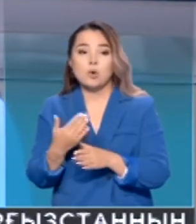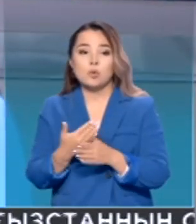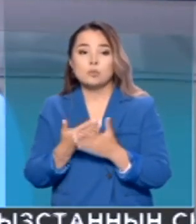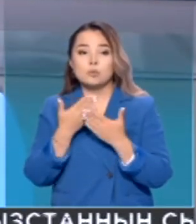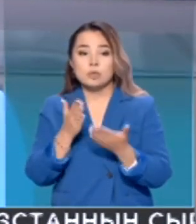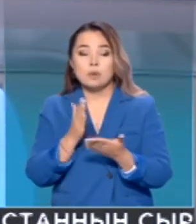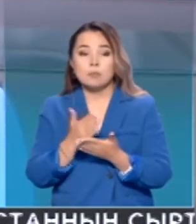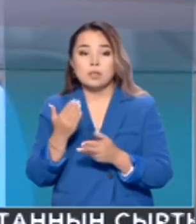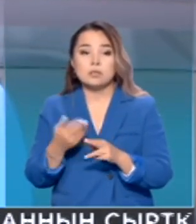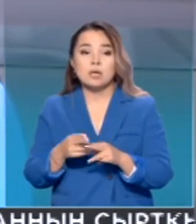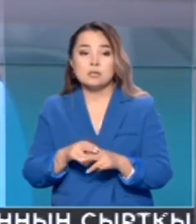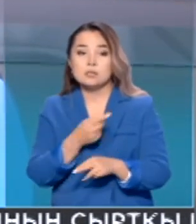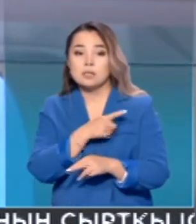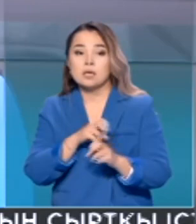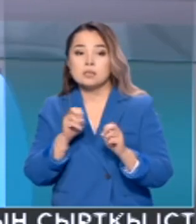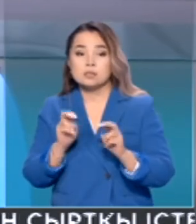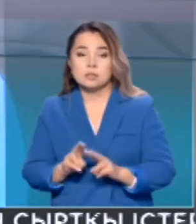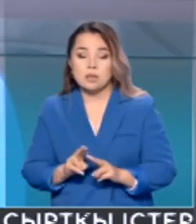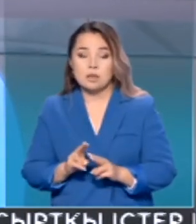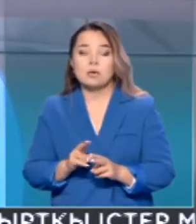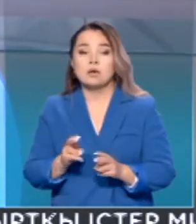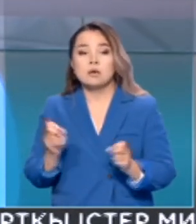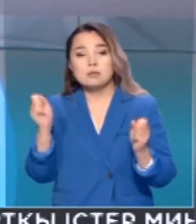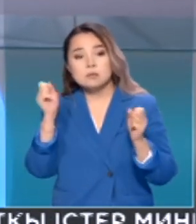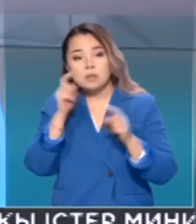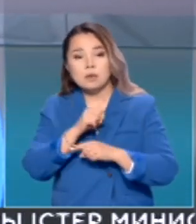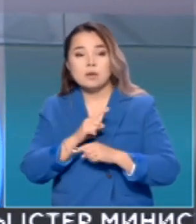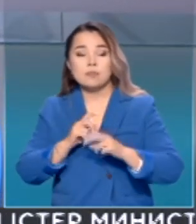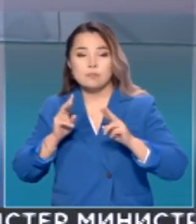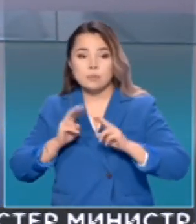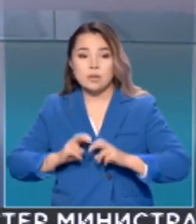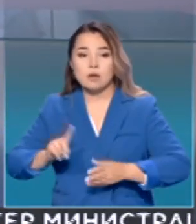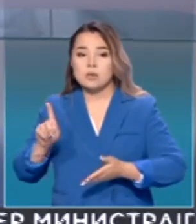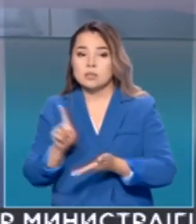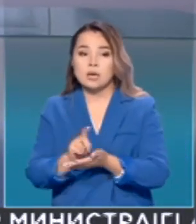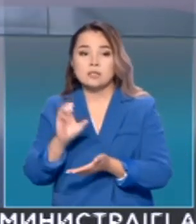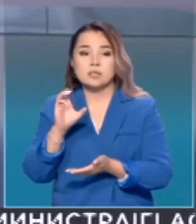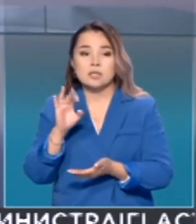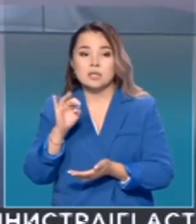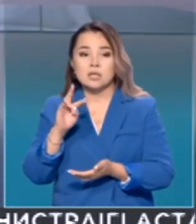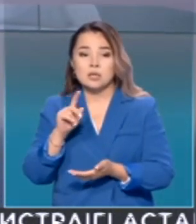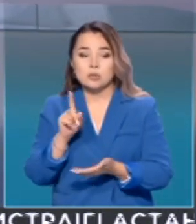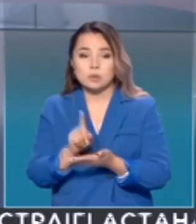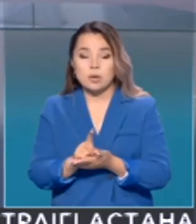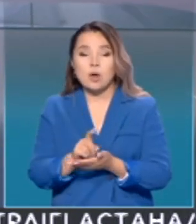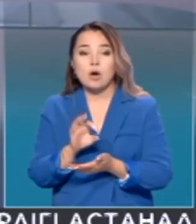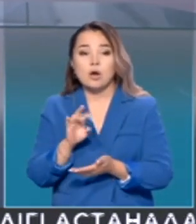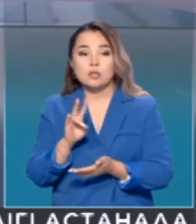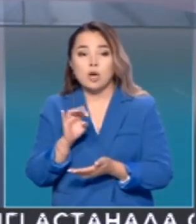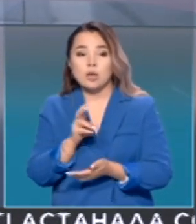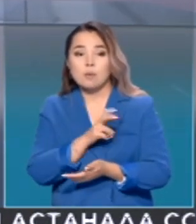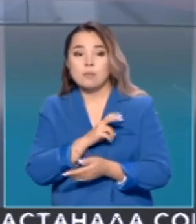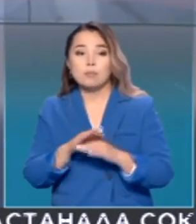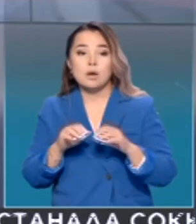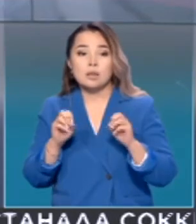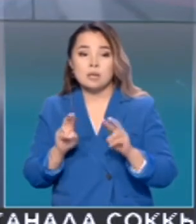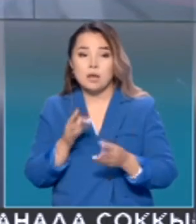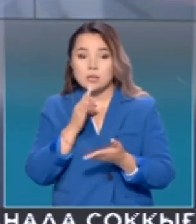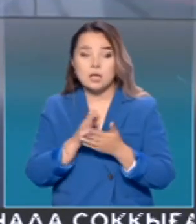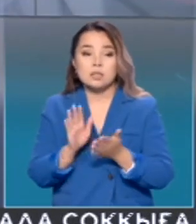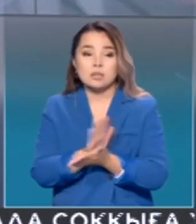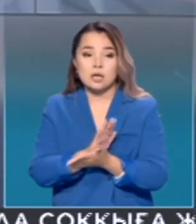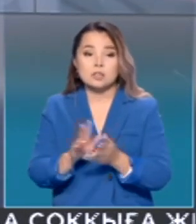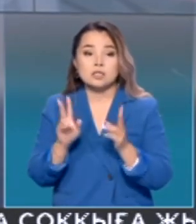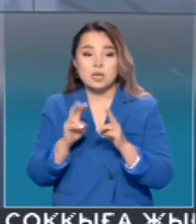жүгінеді. Сондықтан диагнозды ерте анықтау үшін скринингтен өтуді міндеттеу қажет дейді онколог мамандар. Әзірге мұндай тегін